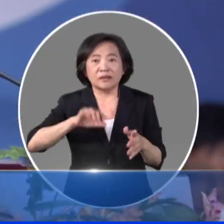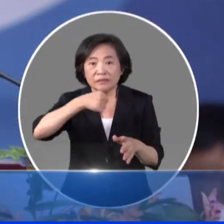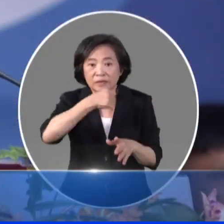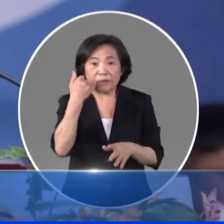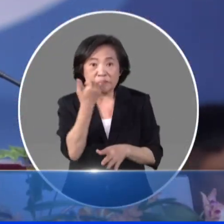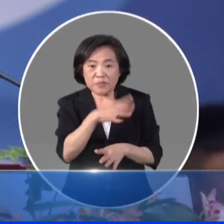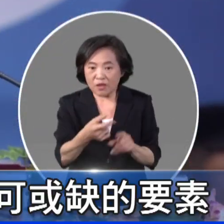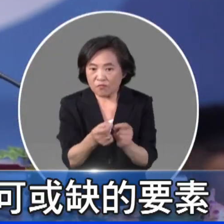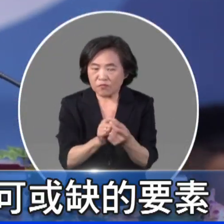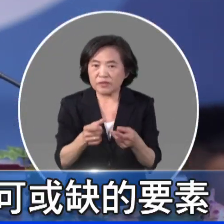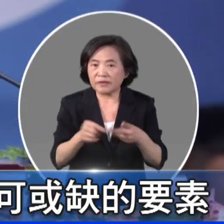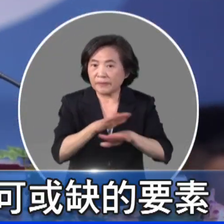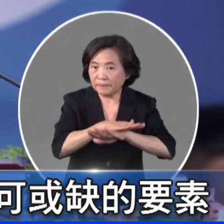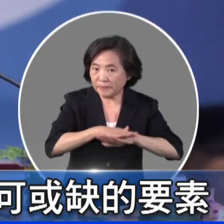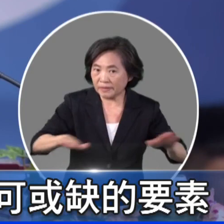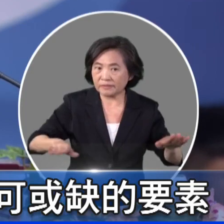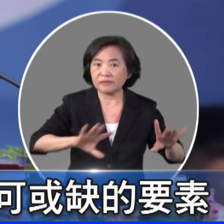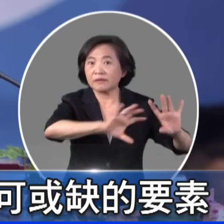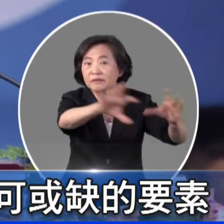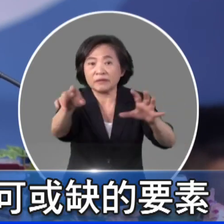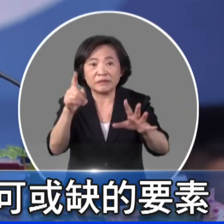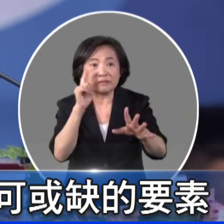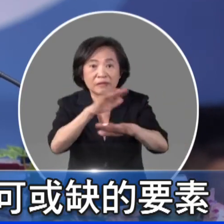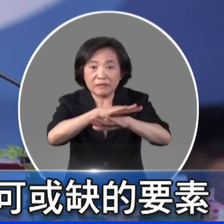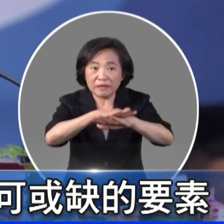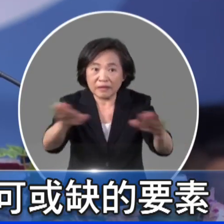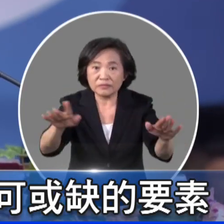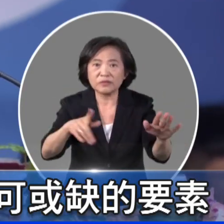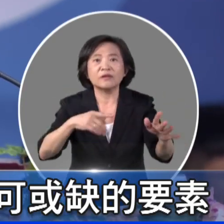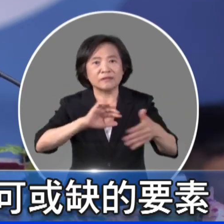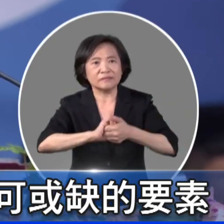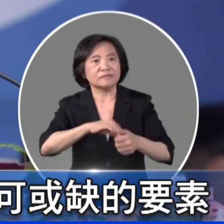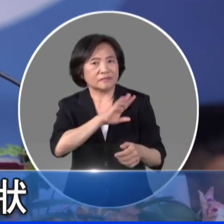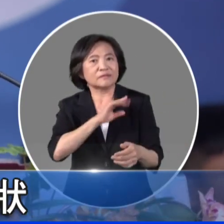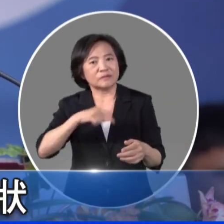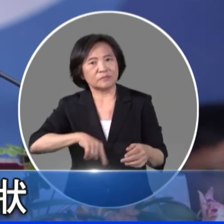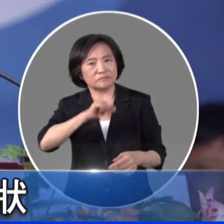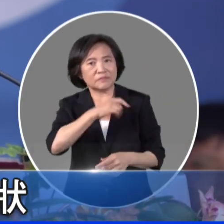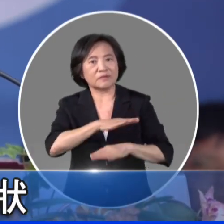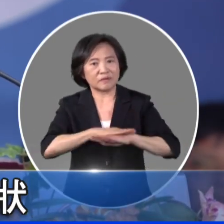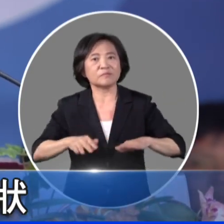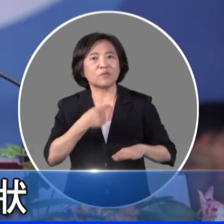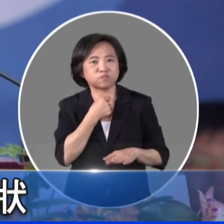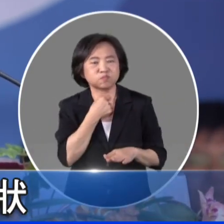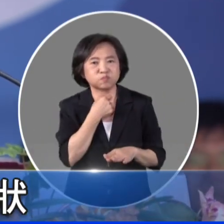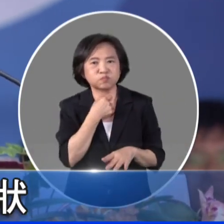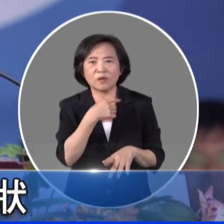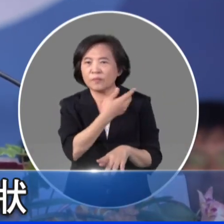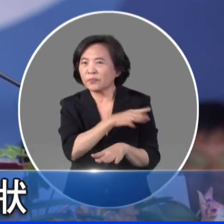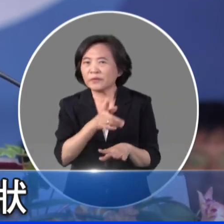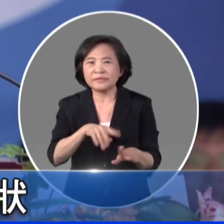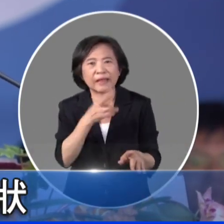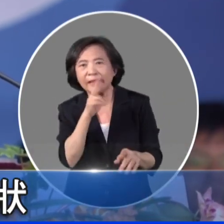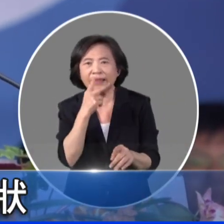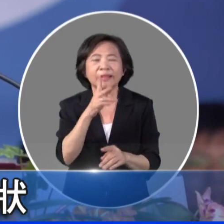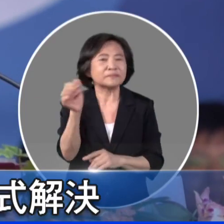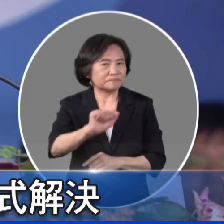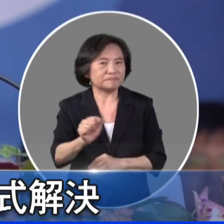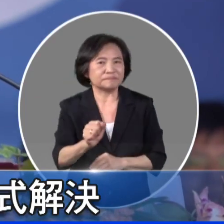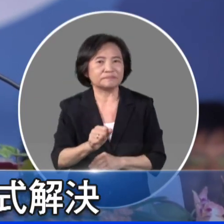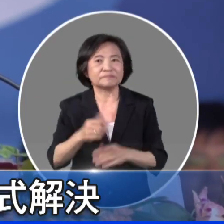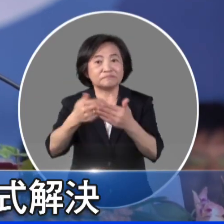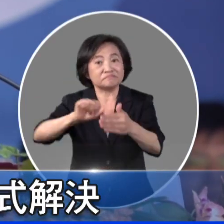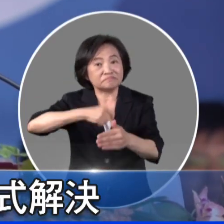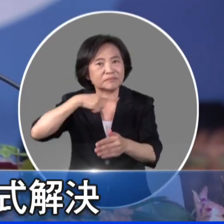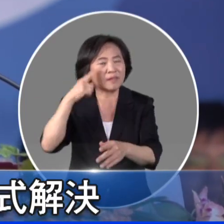和平稳定是国际社会安全与繁荣不可或缺的要素，任何一方不能片面改变现状，两岸